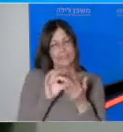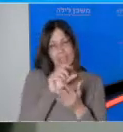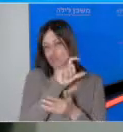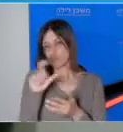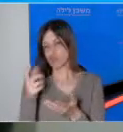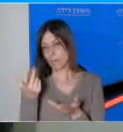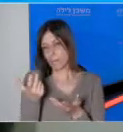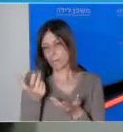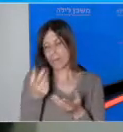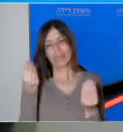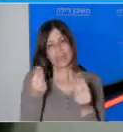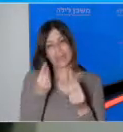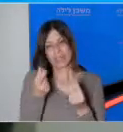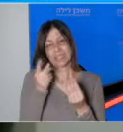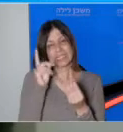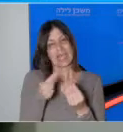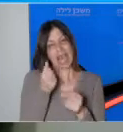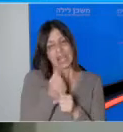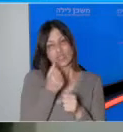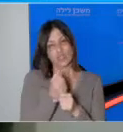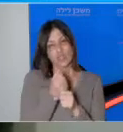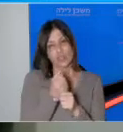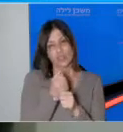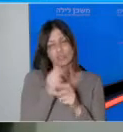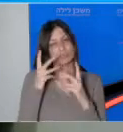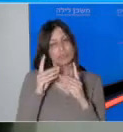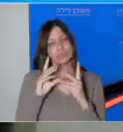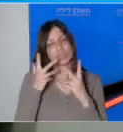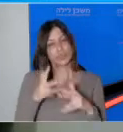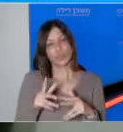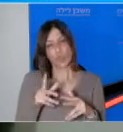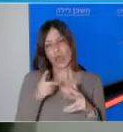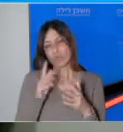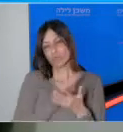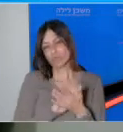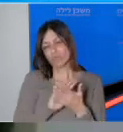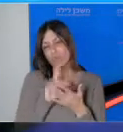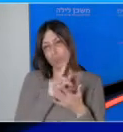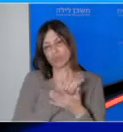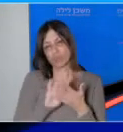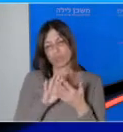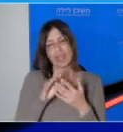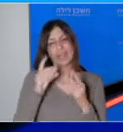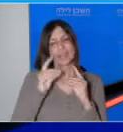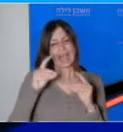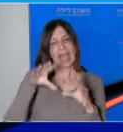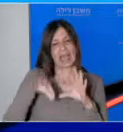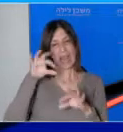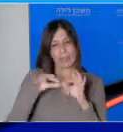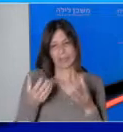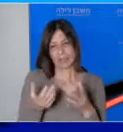את הדבר הזה צריך לבוא ולעשות בצורה מאוד לא פשוטה דרך הקלפי. אז זה אולי הטיעון. אז זהו,